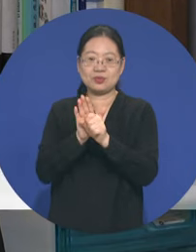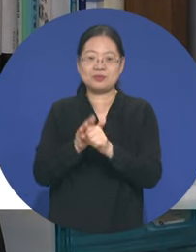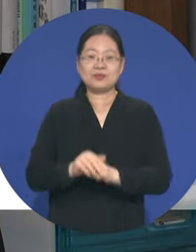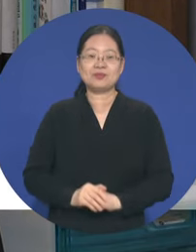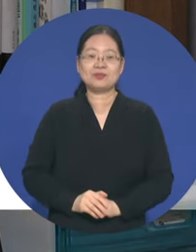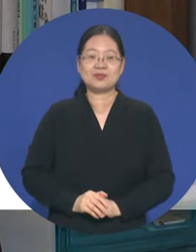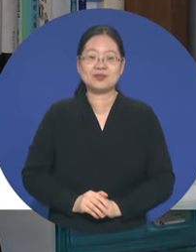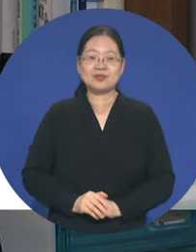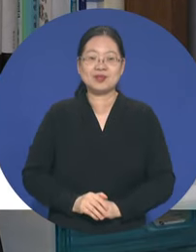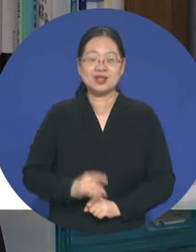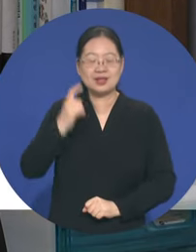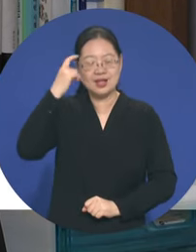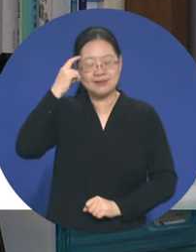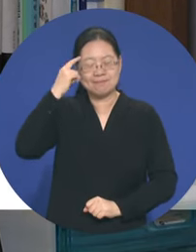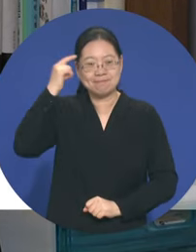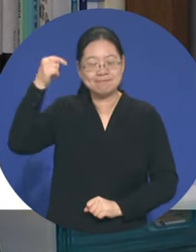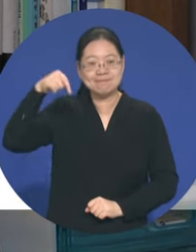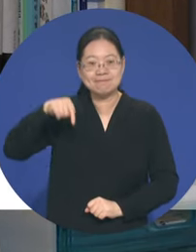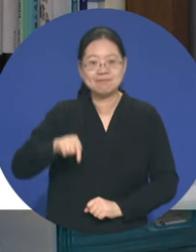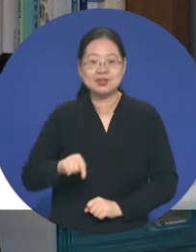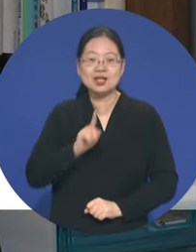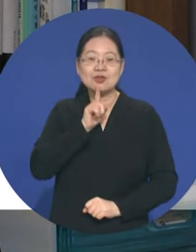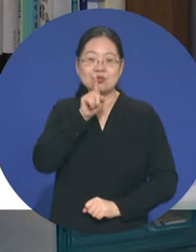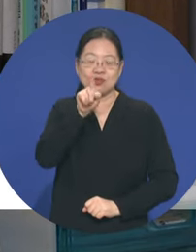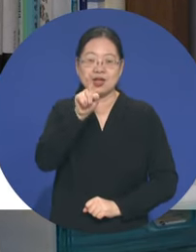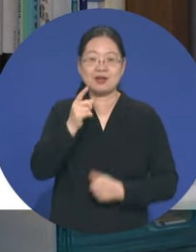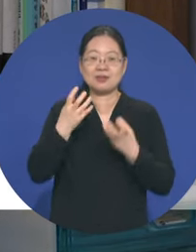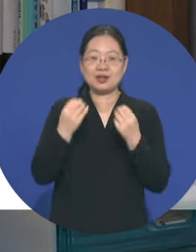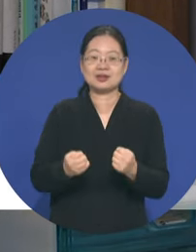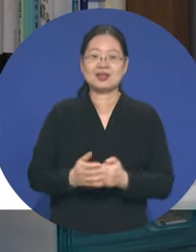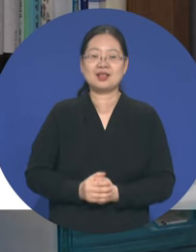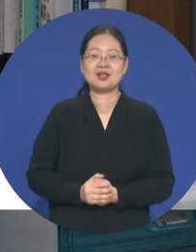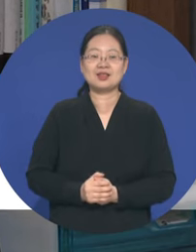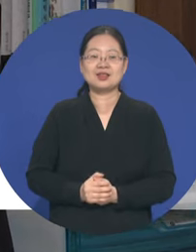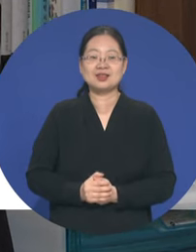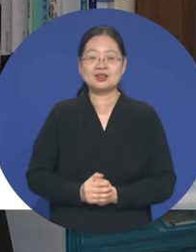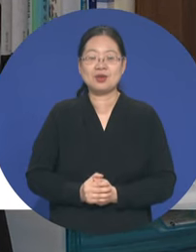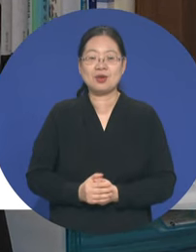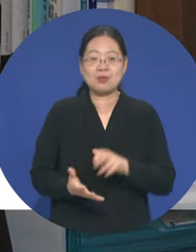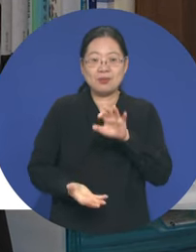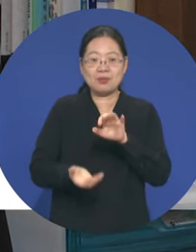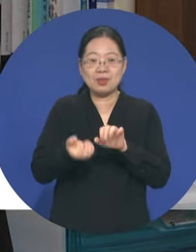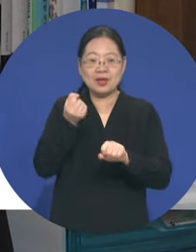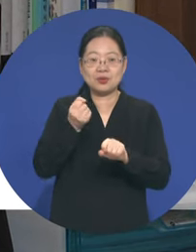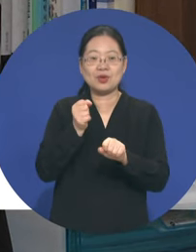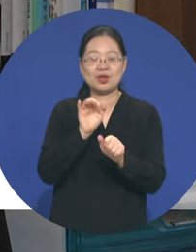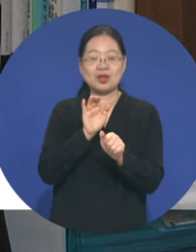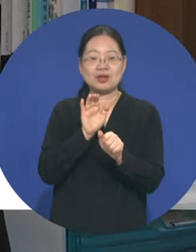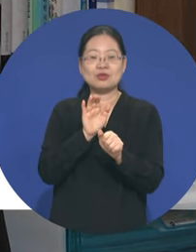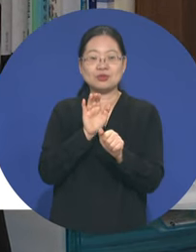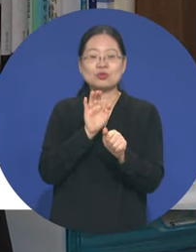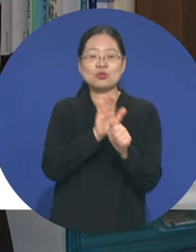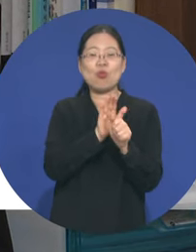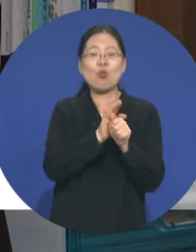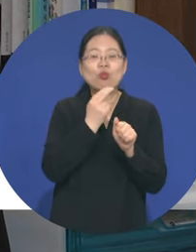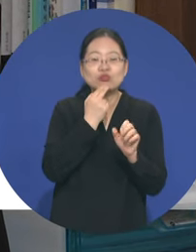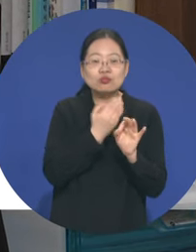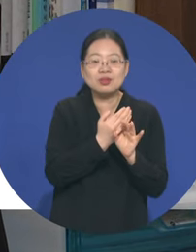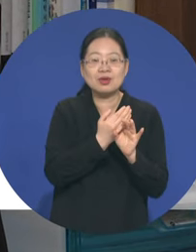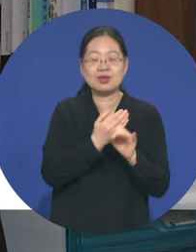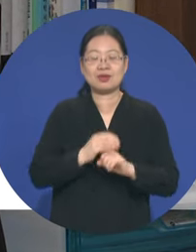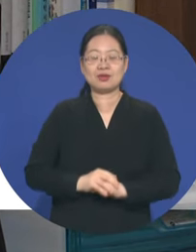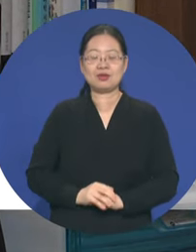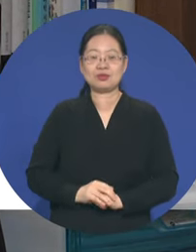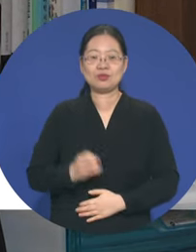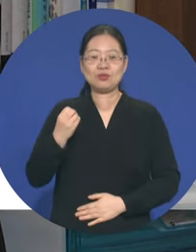아주 심사숙고해서 이렇게 신고하는 경향이 많거든요. 바로 대응해 주지 않으면